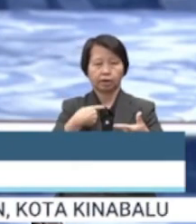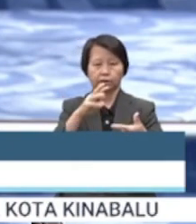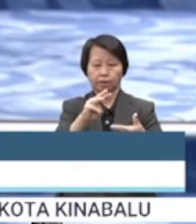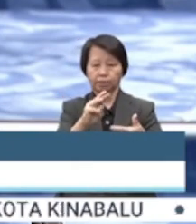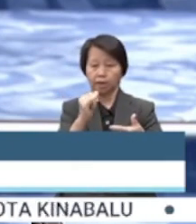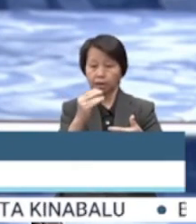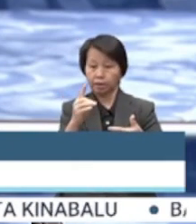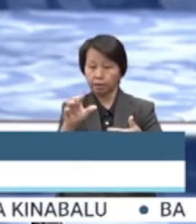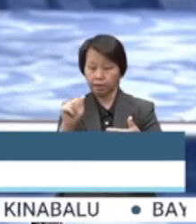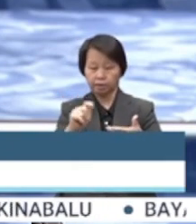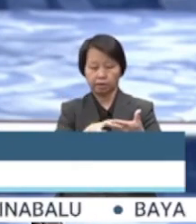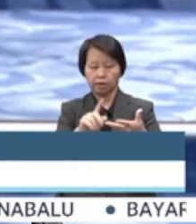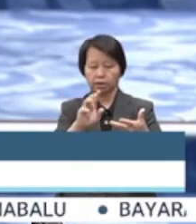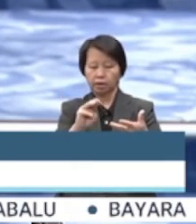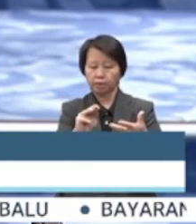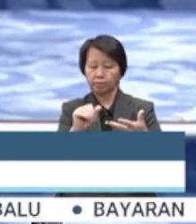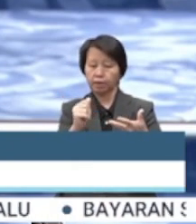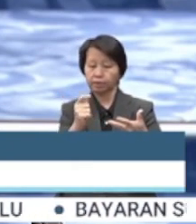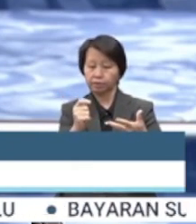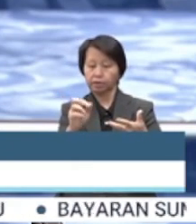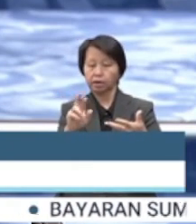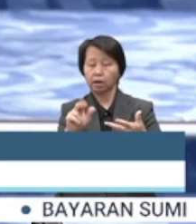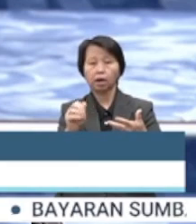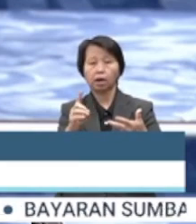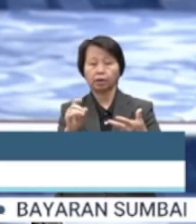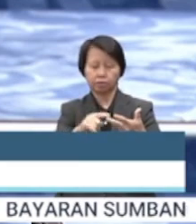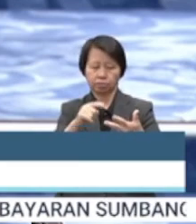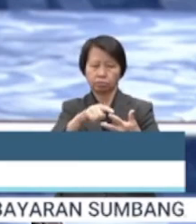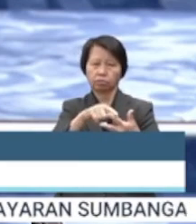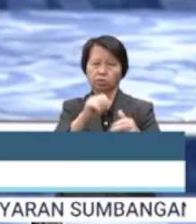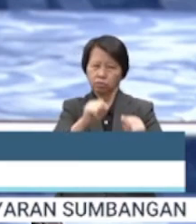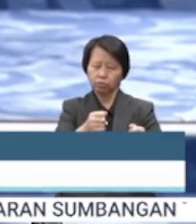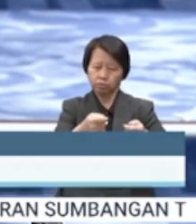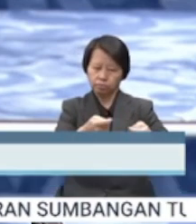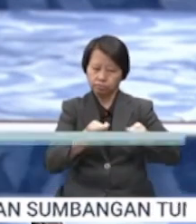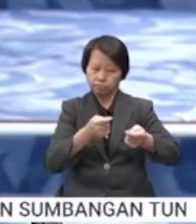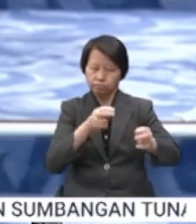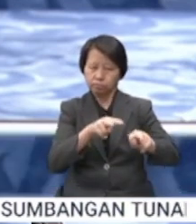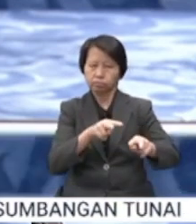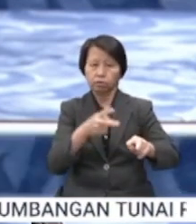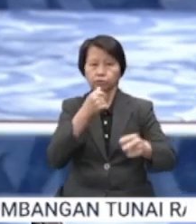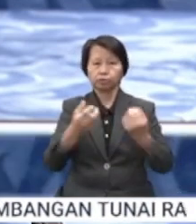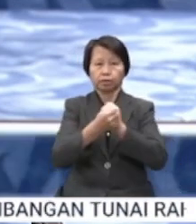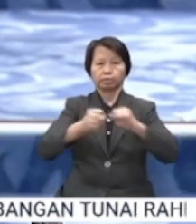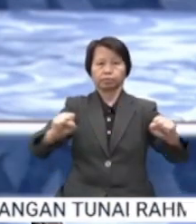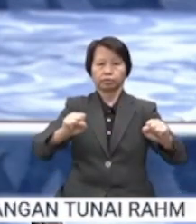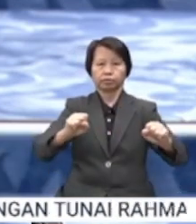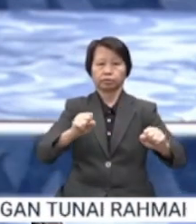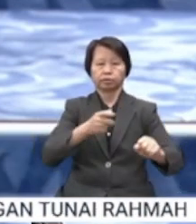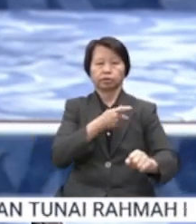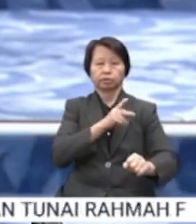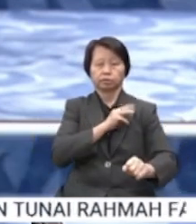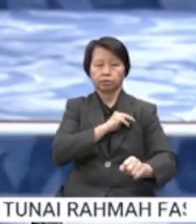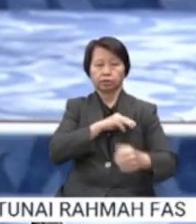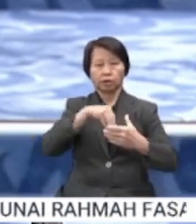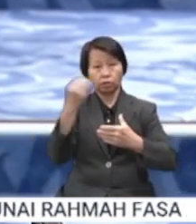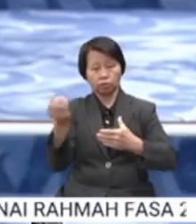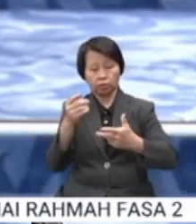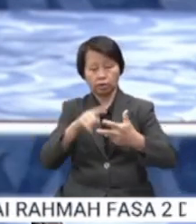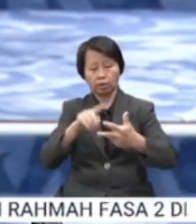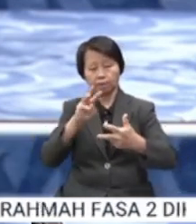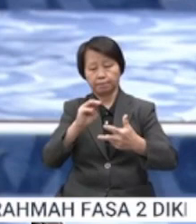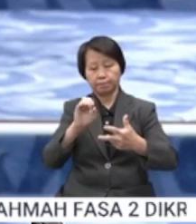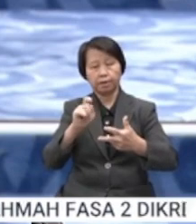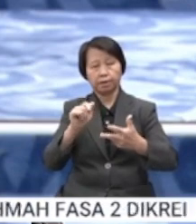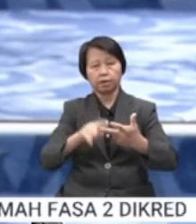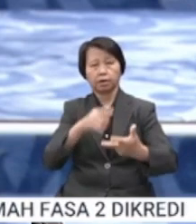yang saya rasa mampu menyelenggarakan kerana persiapan dibuat oleh Kementerian Luar, MITI dan